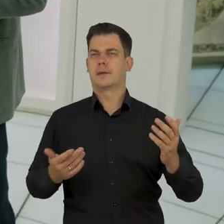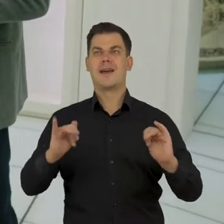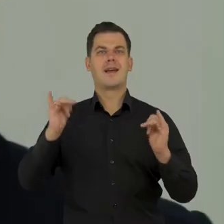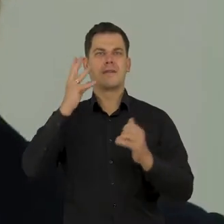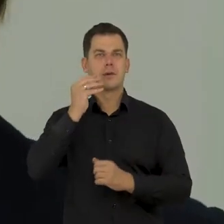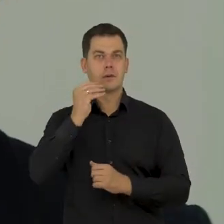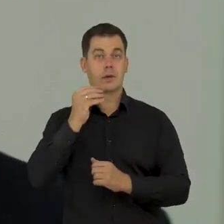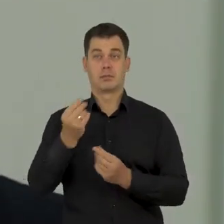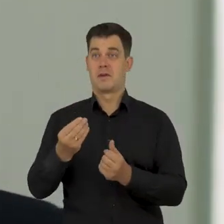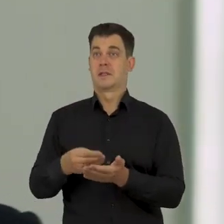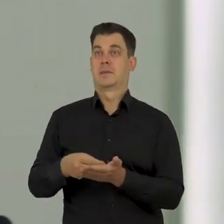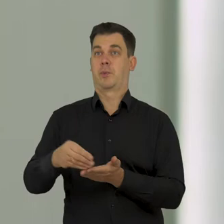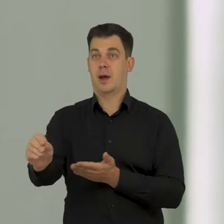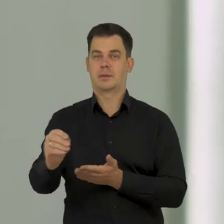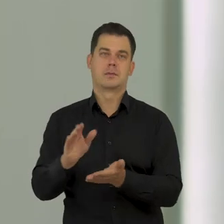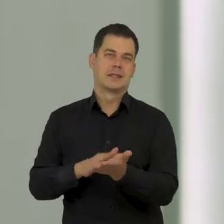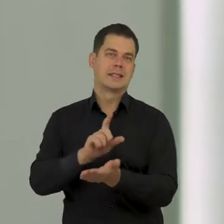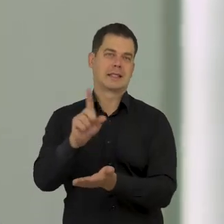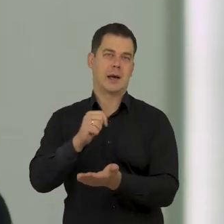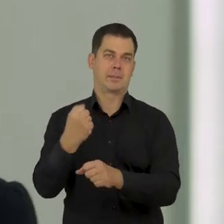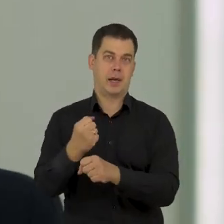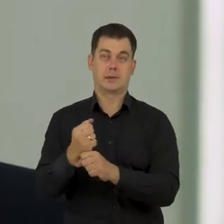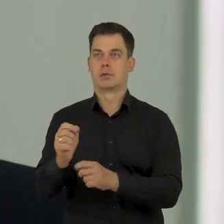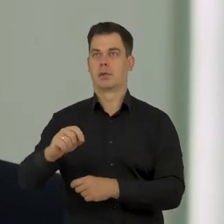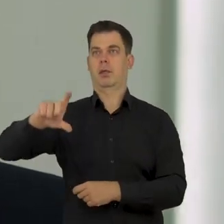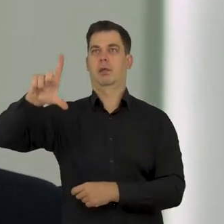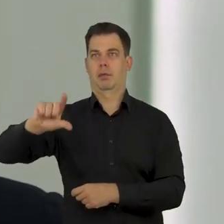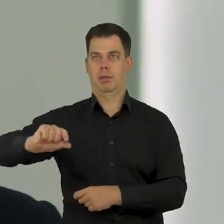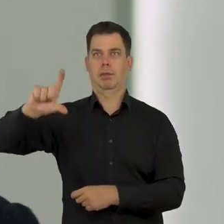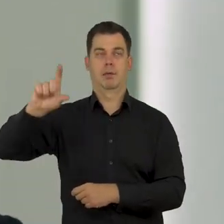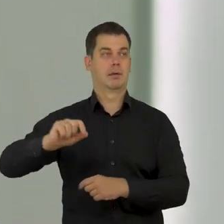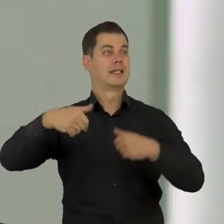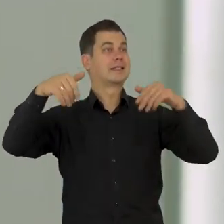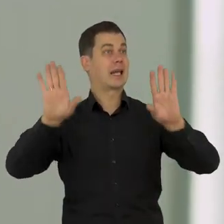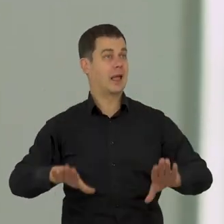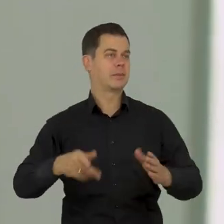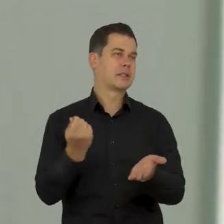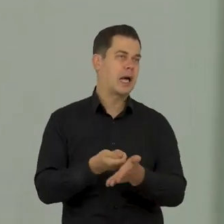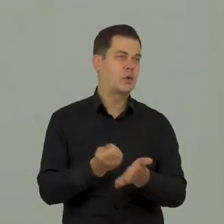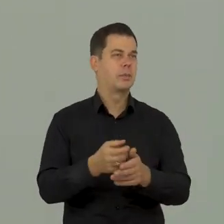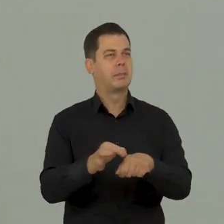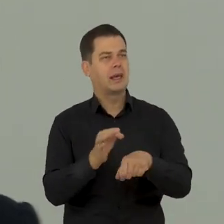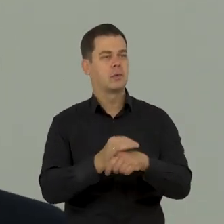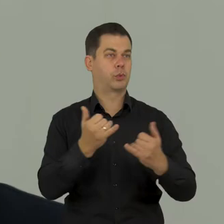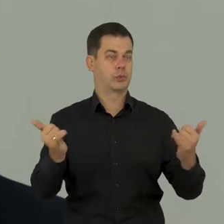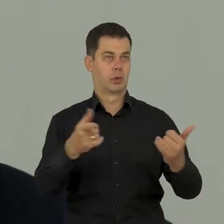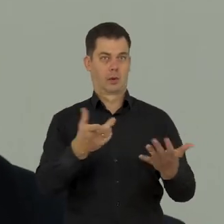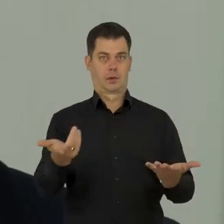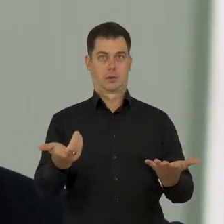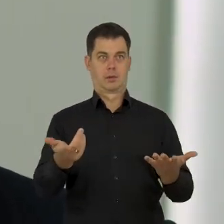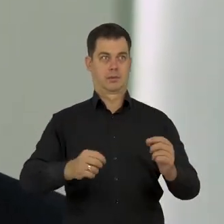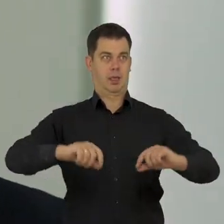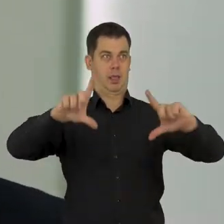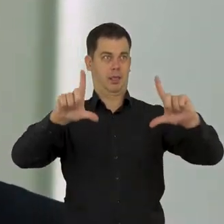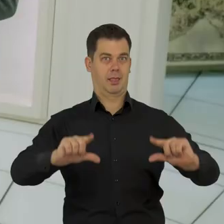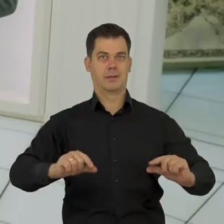sobie wyobrazić, jak należałoby waloryzować wynagrodzenia, jak należałoby ceny w sklepach zmieniać i tak